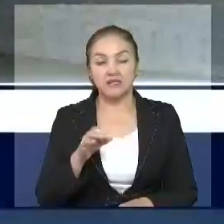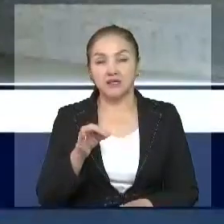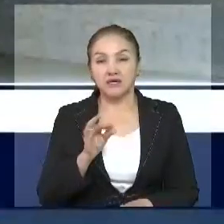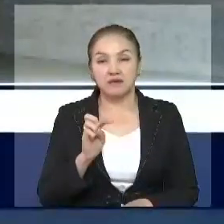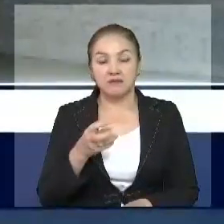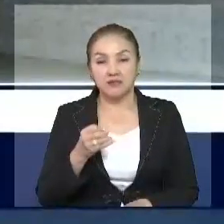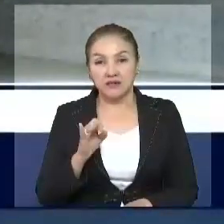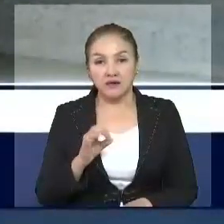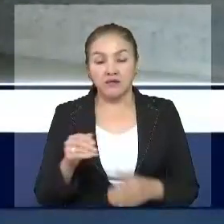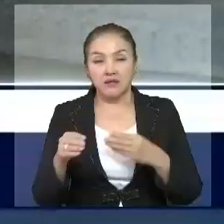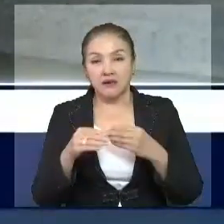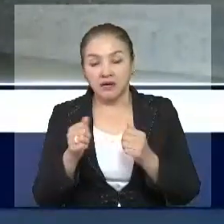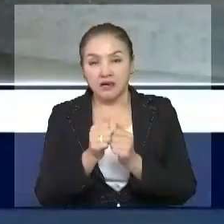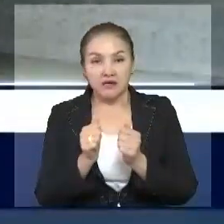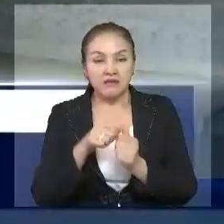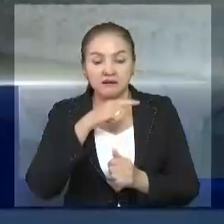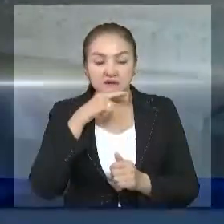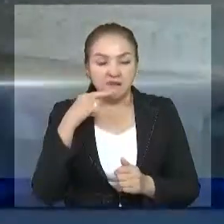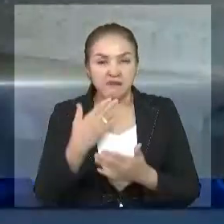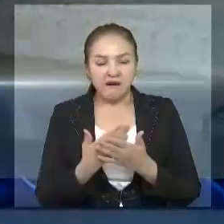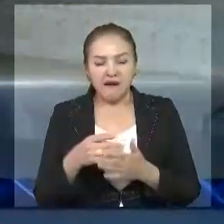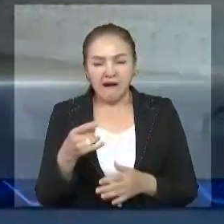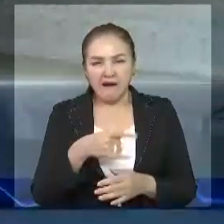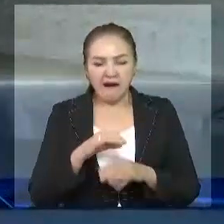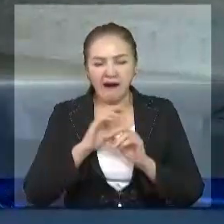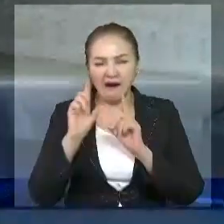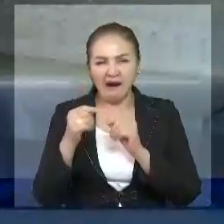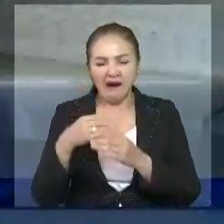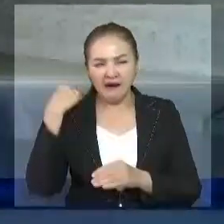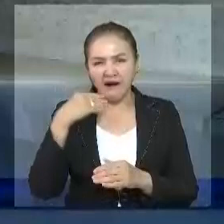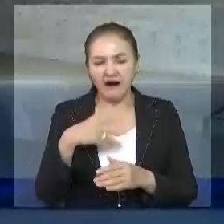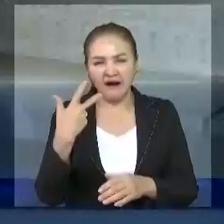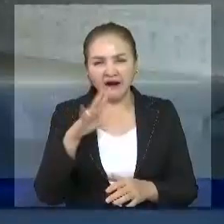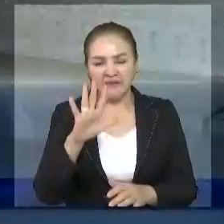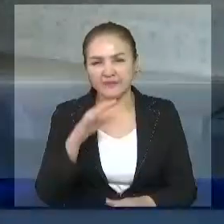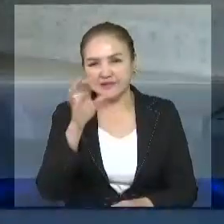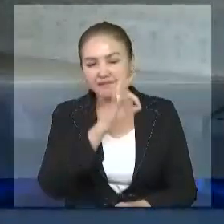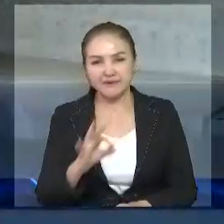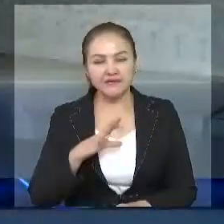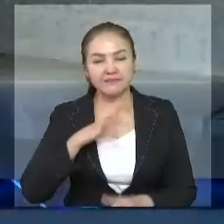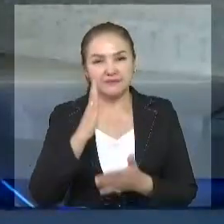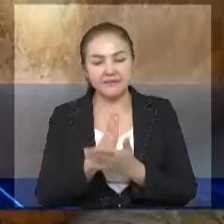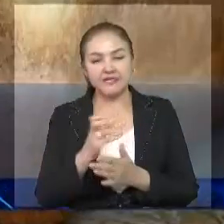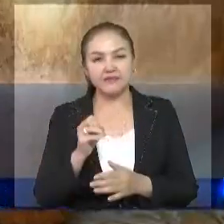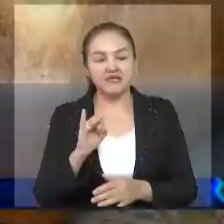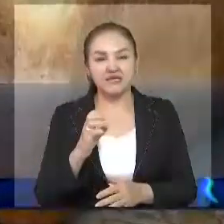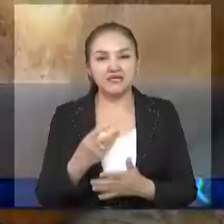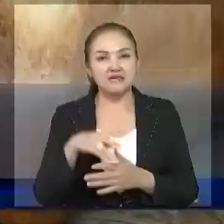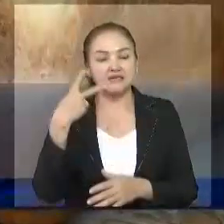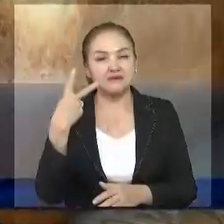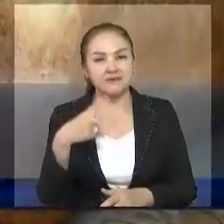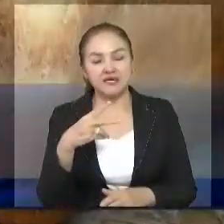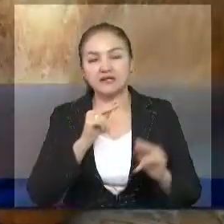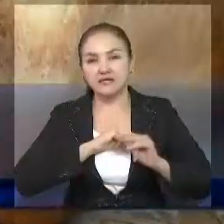ауылына, сосын көрші Ресей еліне, Орскіге жібереміз. Сосын Ақтөбенің 35%-ын қамтамасыз етеміз атамекеннен. 22 жұмысшы